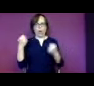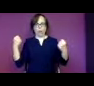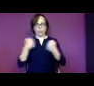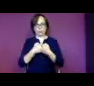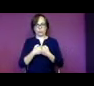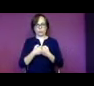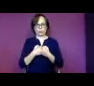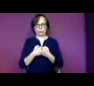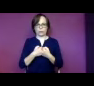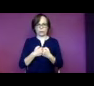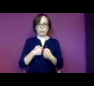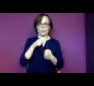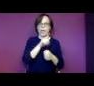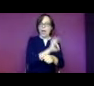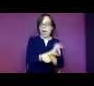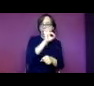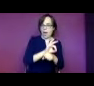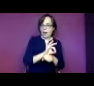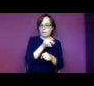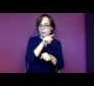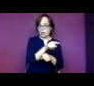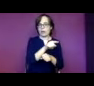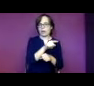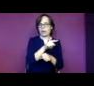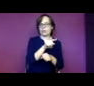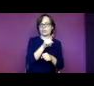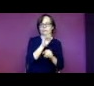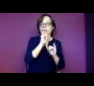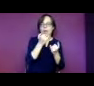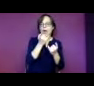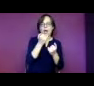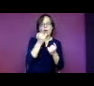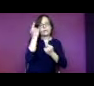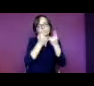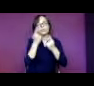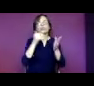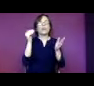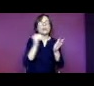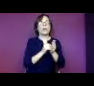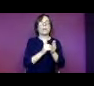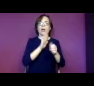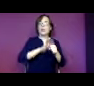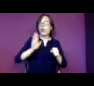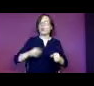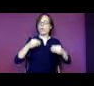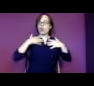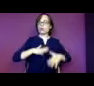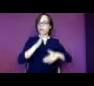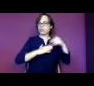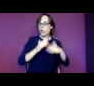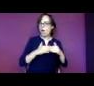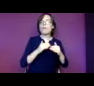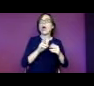interpretacją, z jaką podchodzą architekci do tworzenia właśnie tej tożsamości narodowej, sięgając do tego worka ludowego,